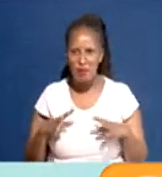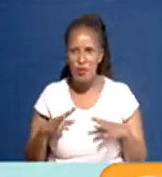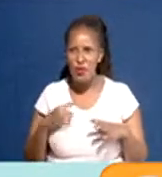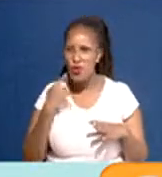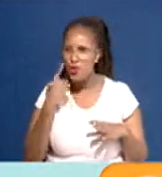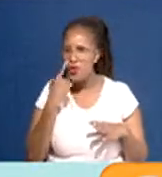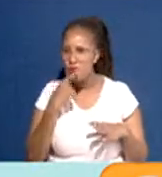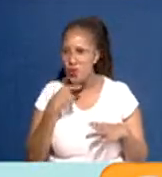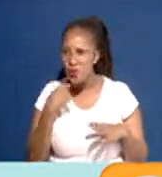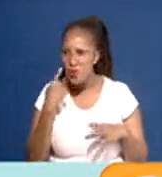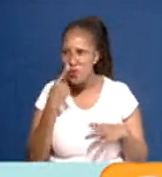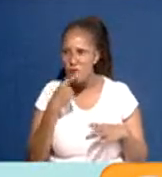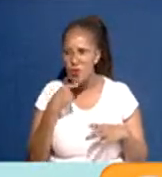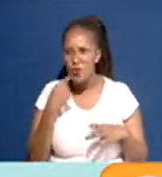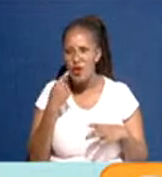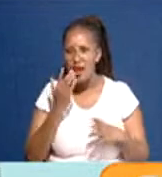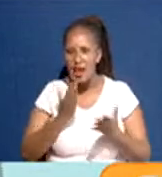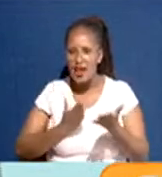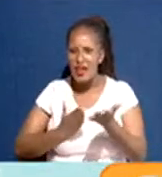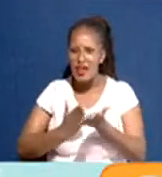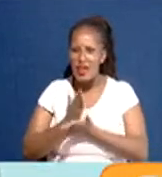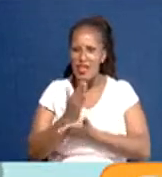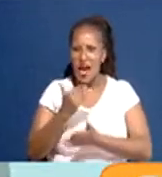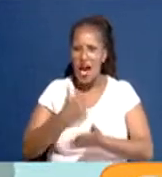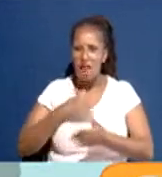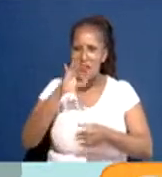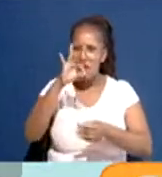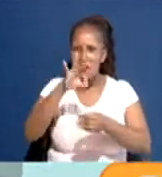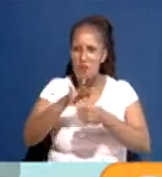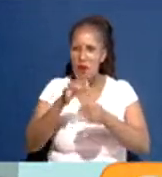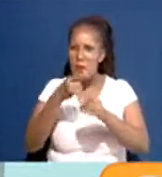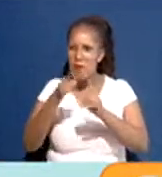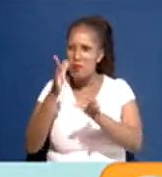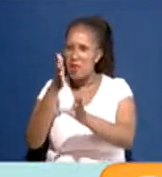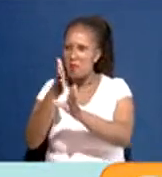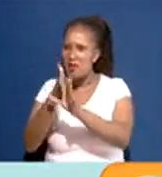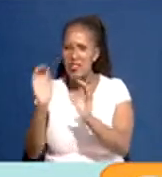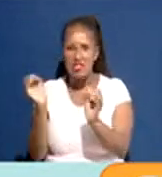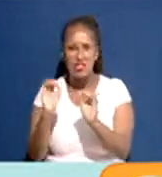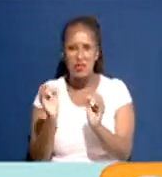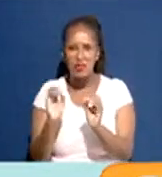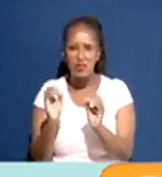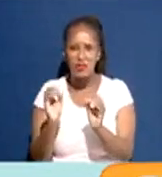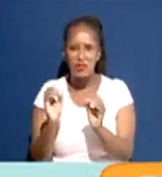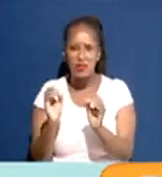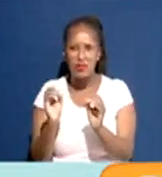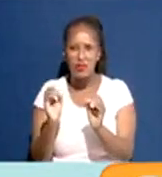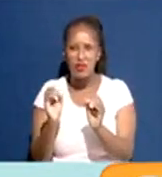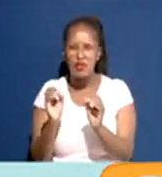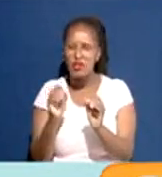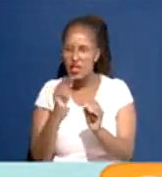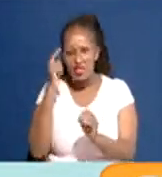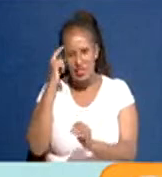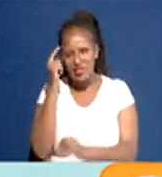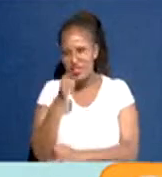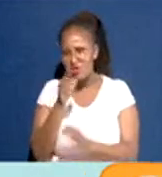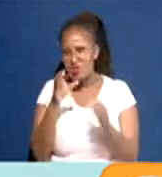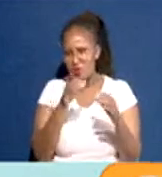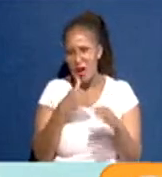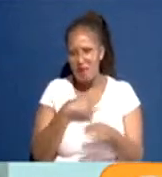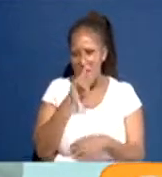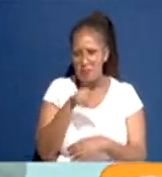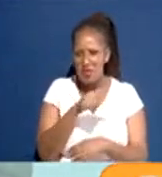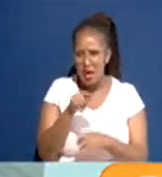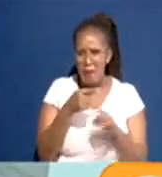are eligible to vote hawakuenda kupiga kura. Wale ndio pengine wako na makosa. Lakini